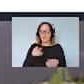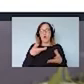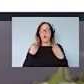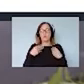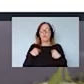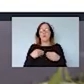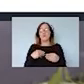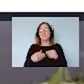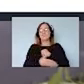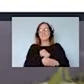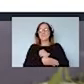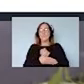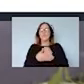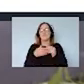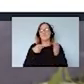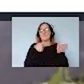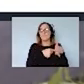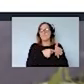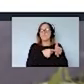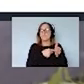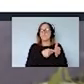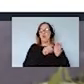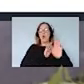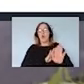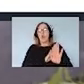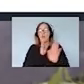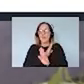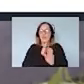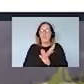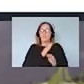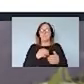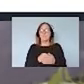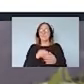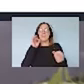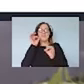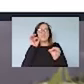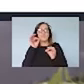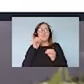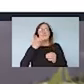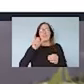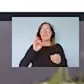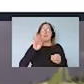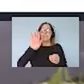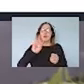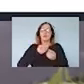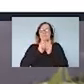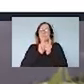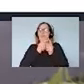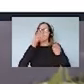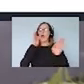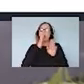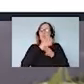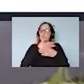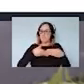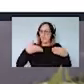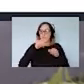na przykład zasoby dotyczące ochrony klimatu, informacji, które NASA ma na temat zmian klimatycznych,